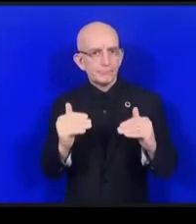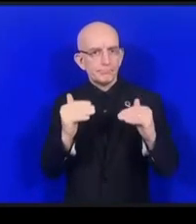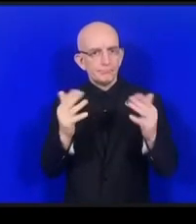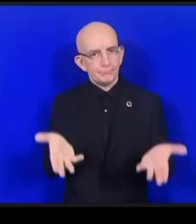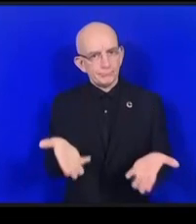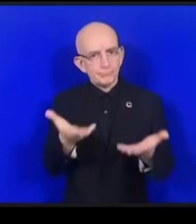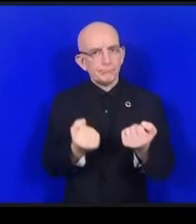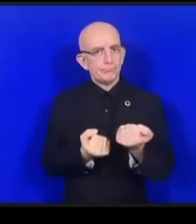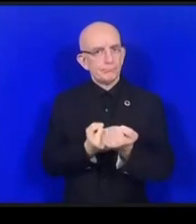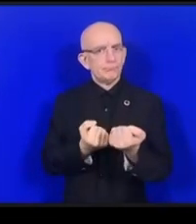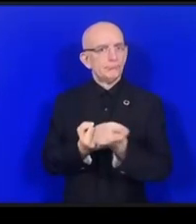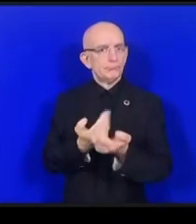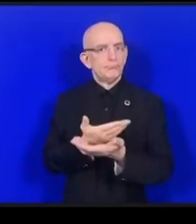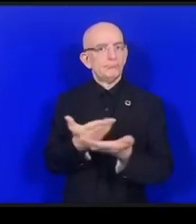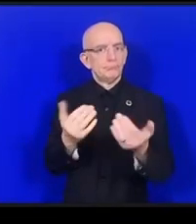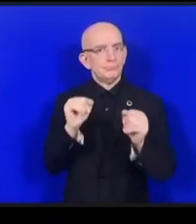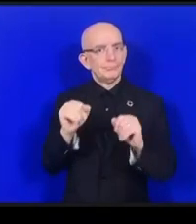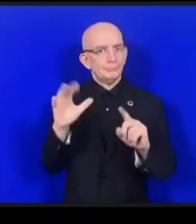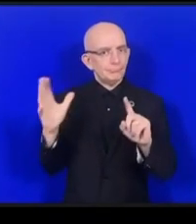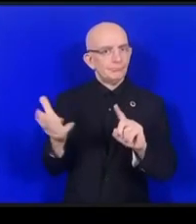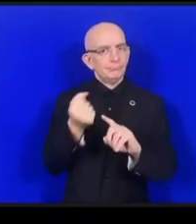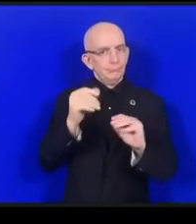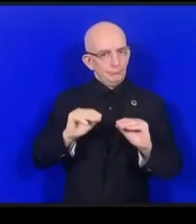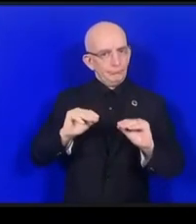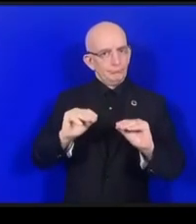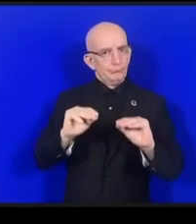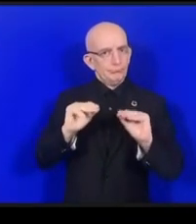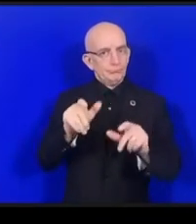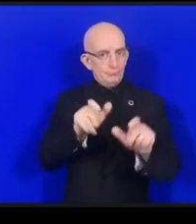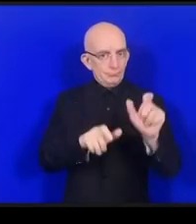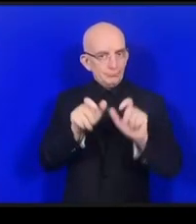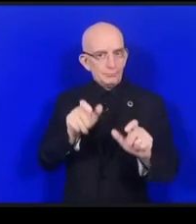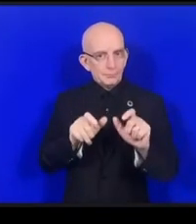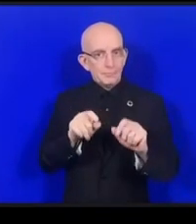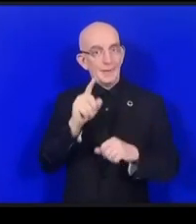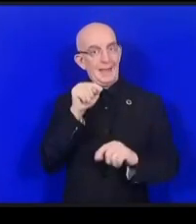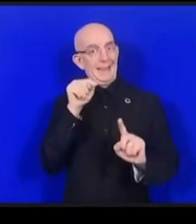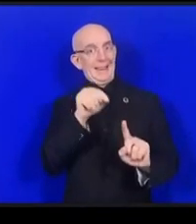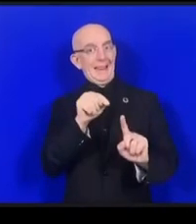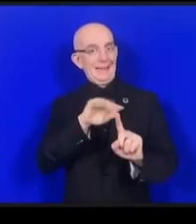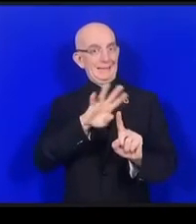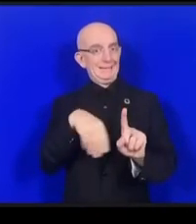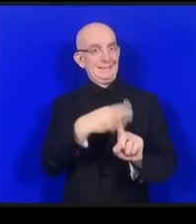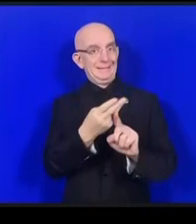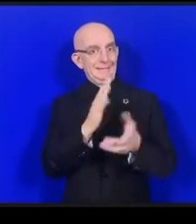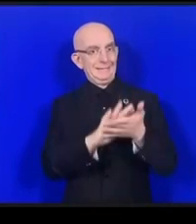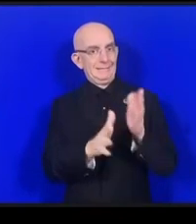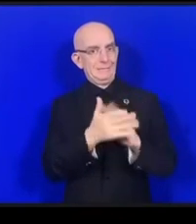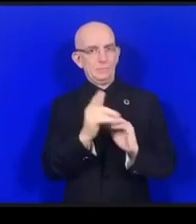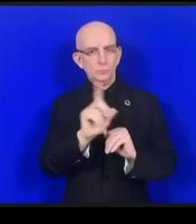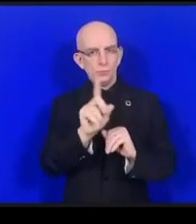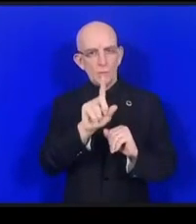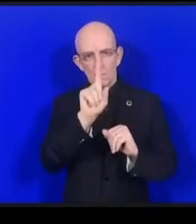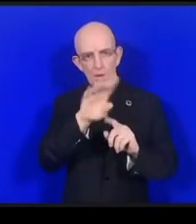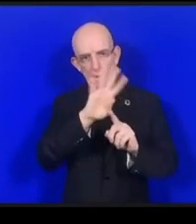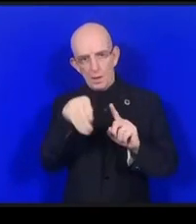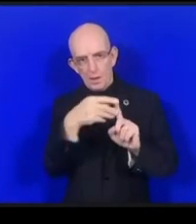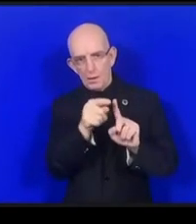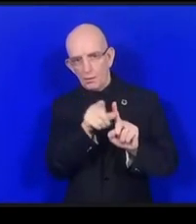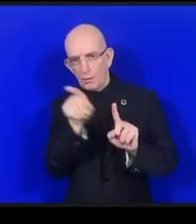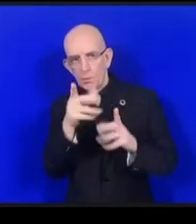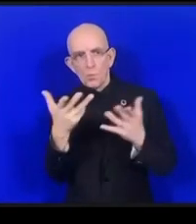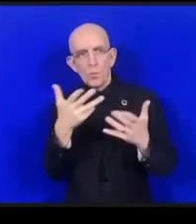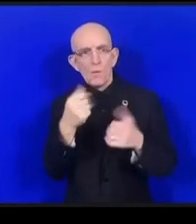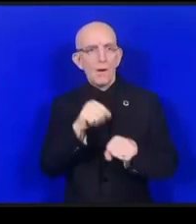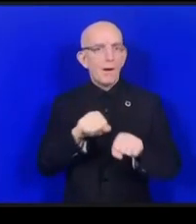потенциал делается для обучения людей не только о том что Что такое цур но также что